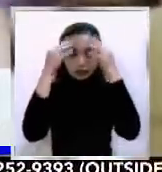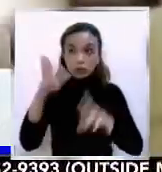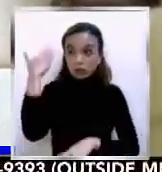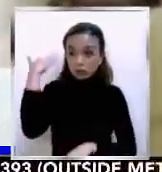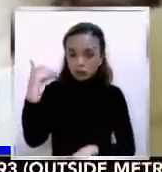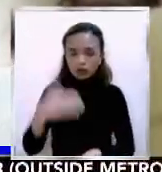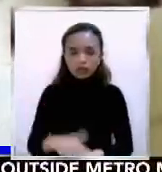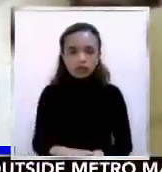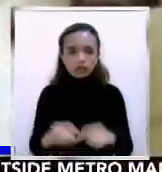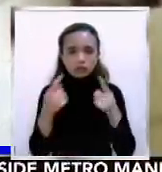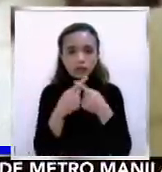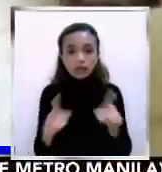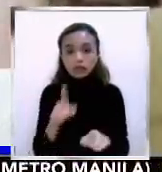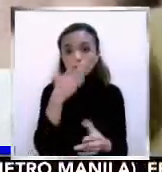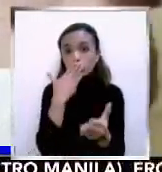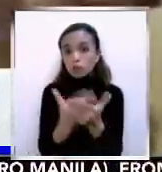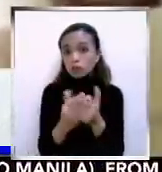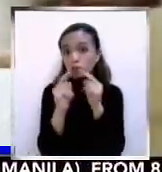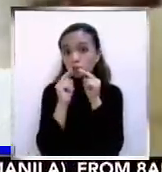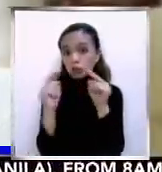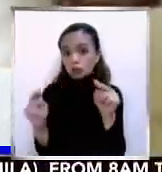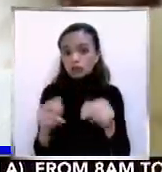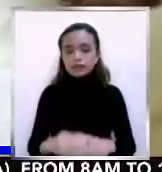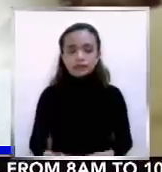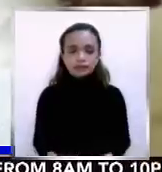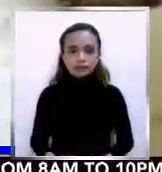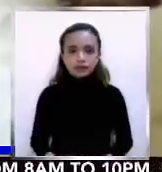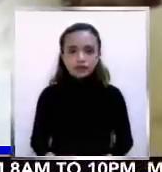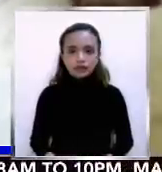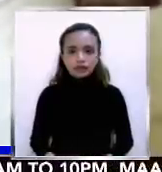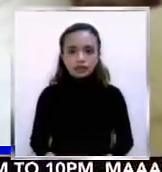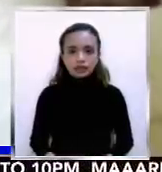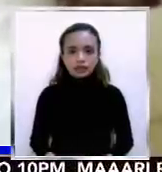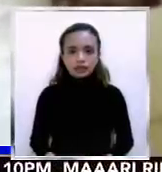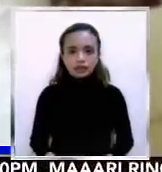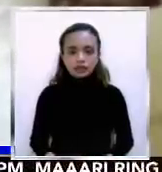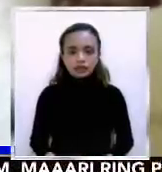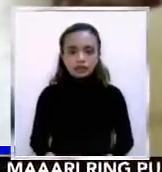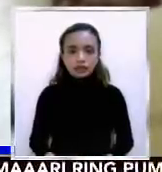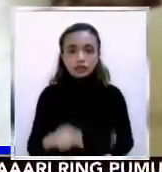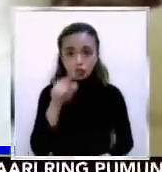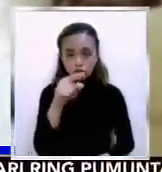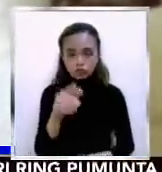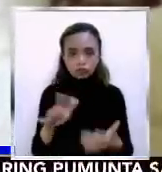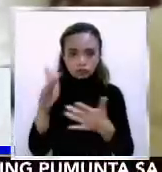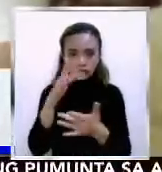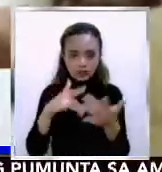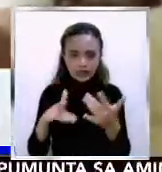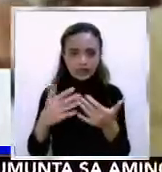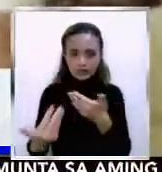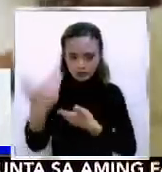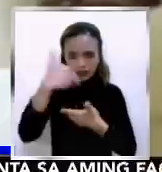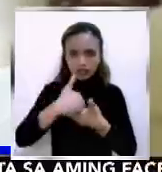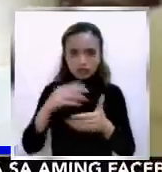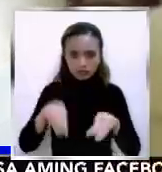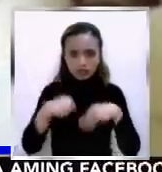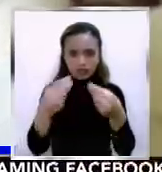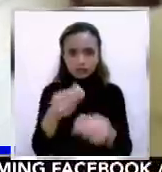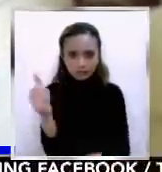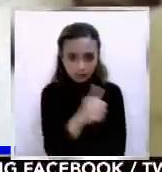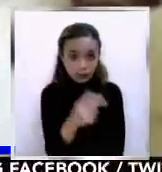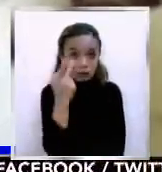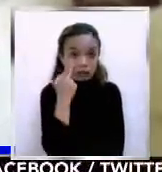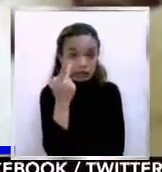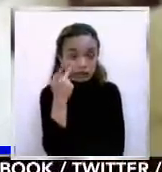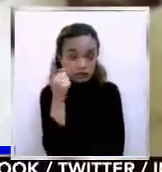ang good news ko sa iyo, salam mo, laway ko, pasyal ka, bigyan kita pamasahe, makikita mo yung vendor